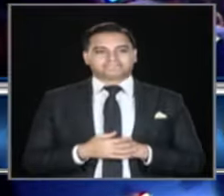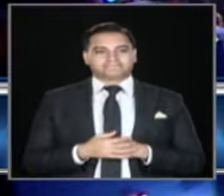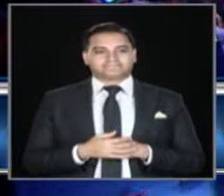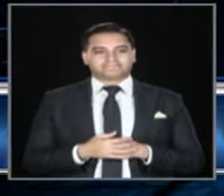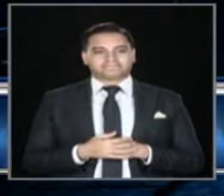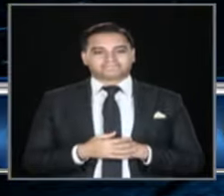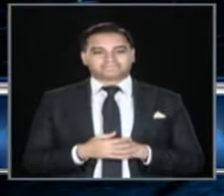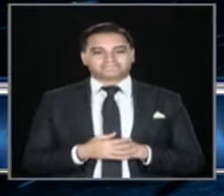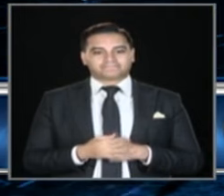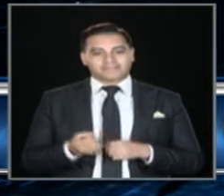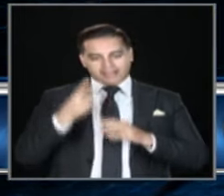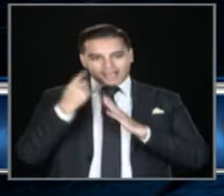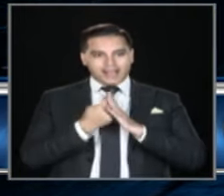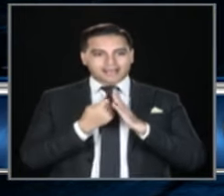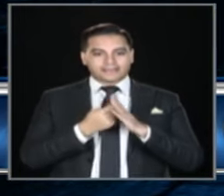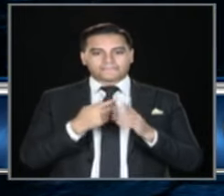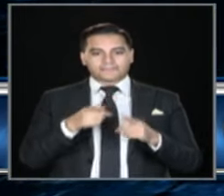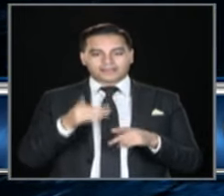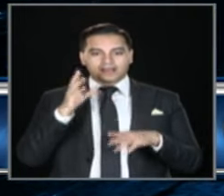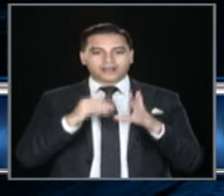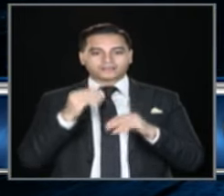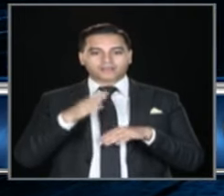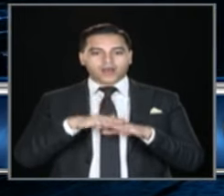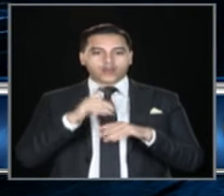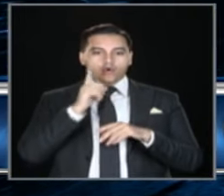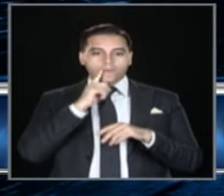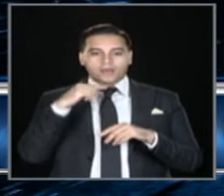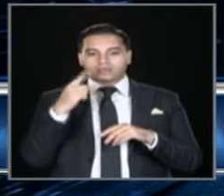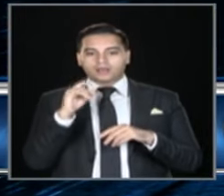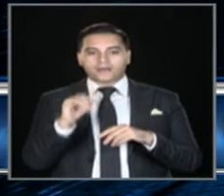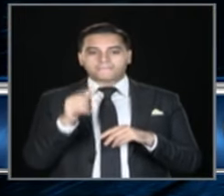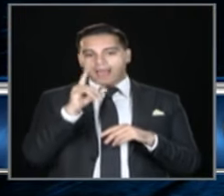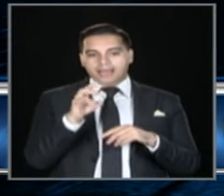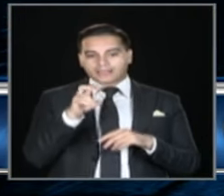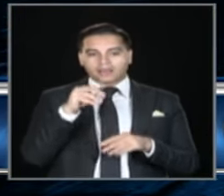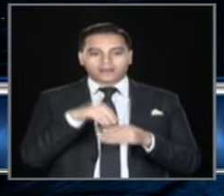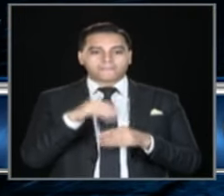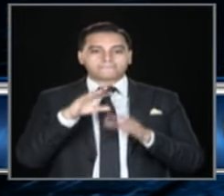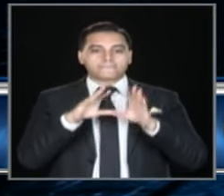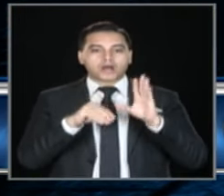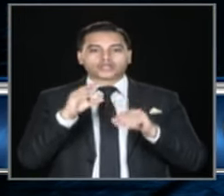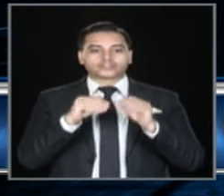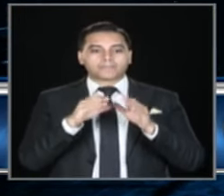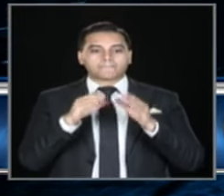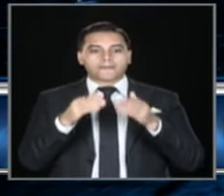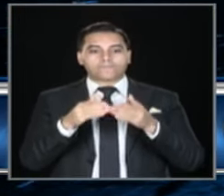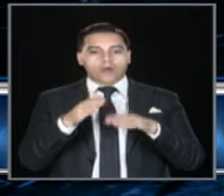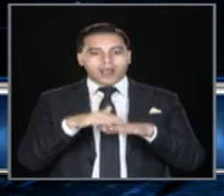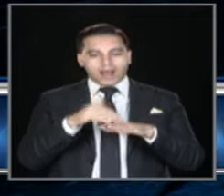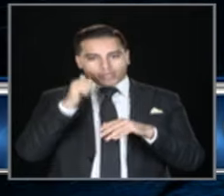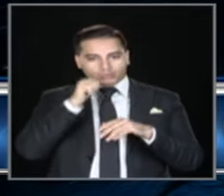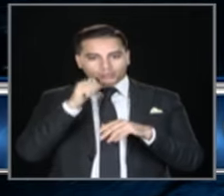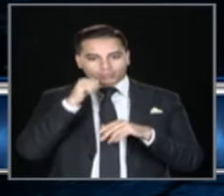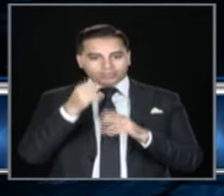الذهبي ادب سيره ام دورمان هي مجموعه قصصيه لاديب سوداني معاصر